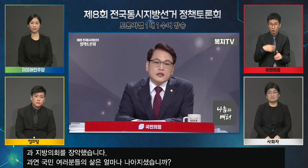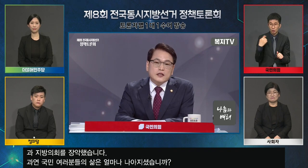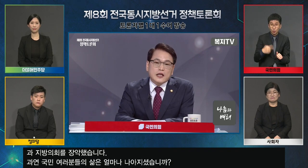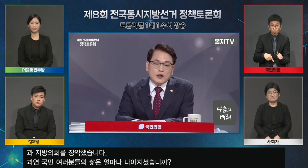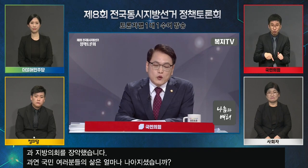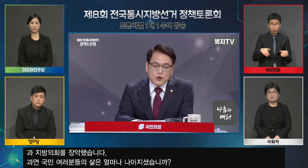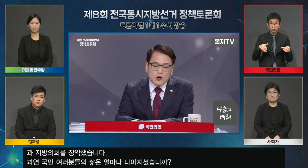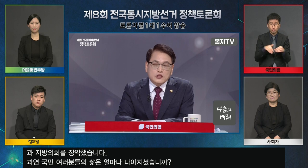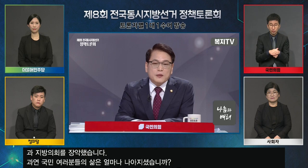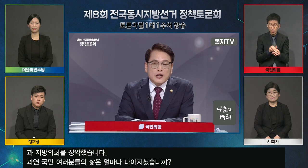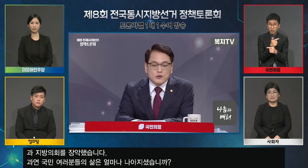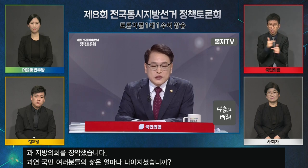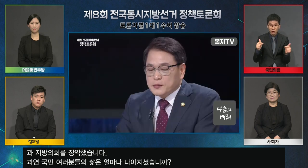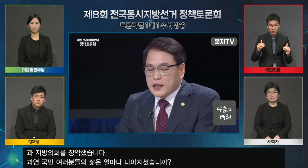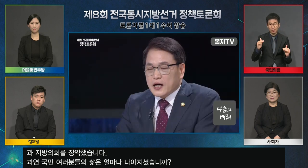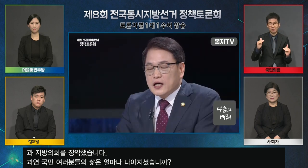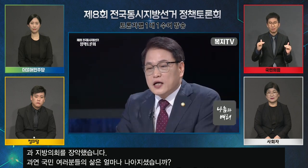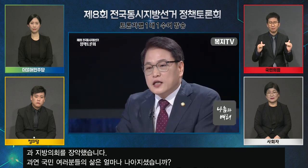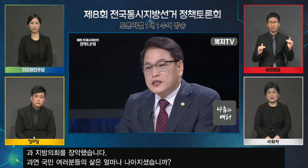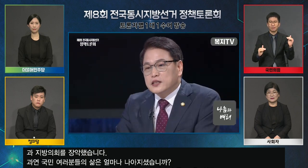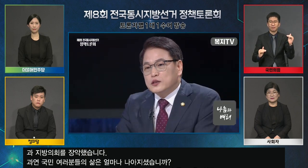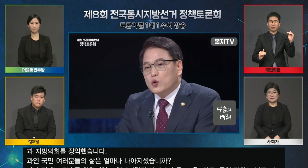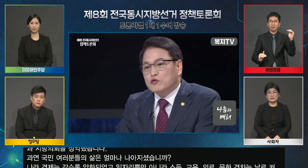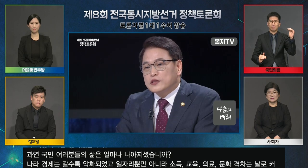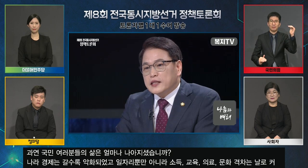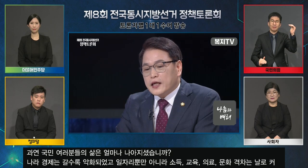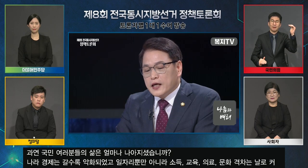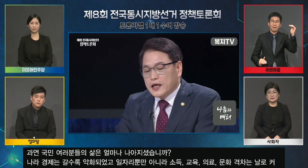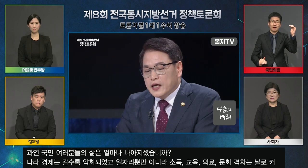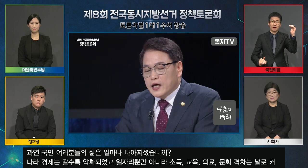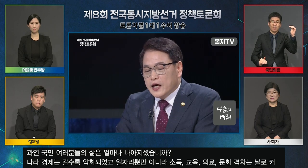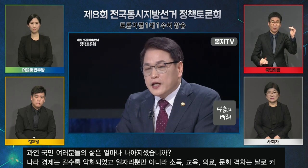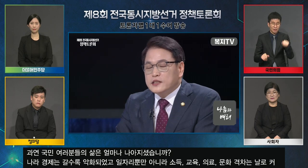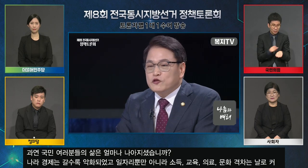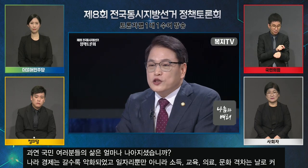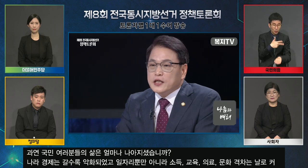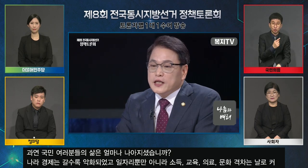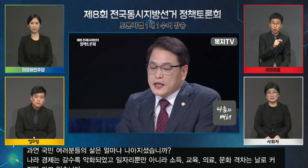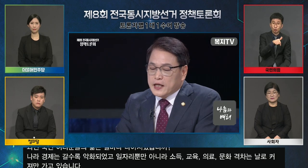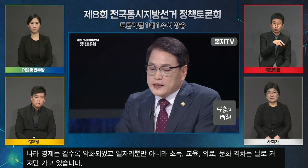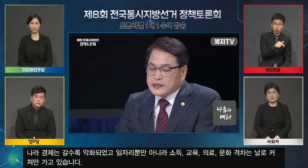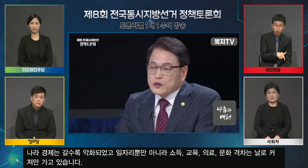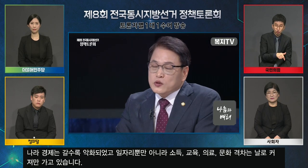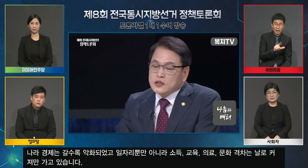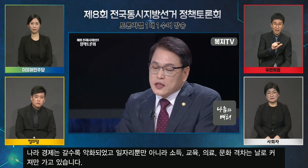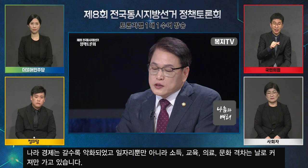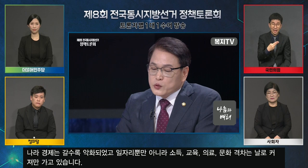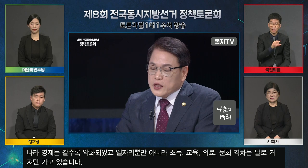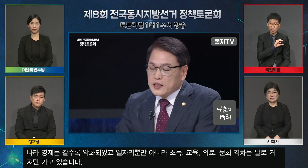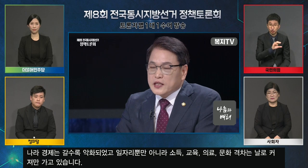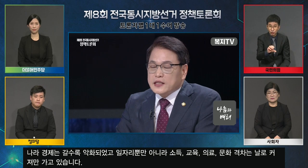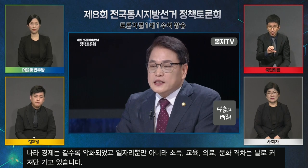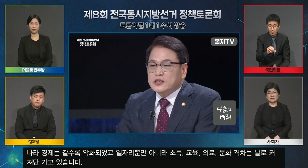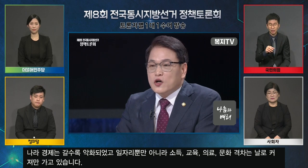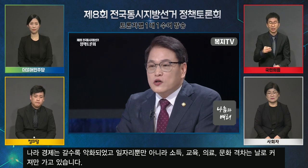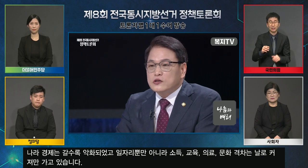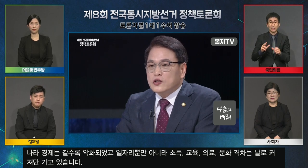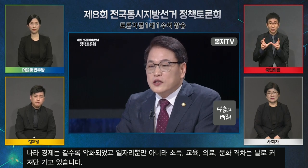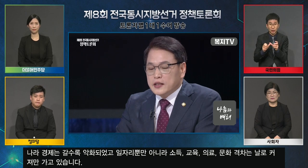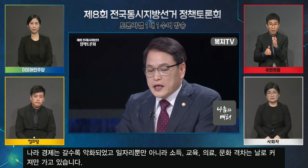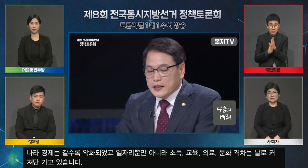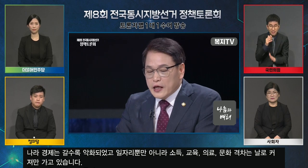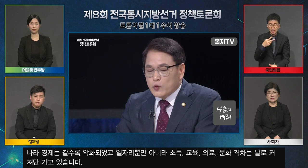격차는 날로 커져만 가고 있습니다. 특히 조국 사태, LH 투기, 대장동 특혜 의혹에 이르기까지